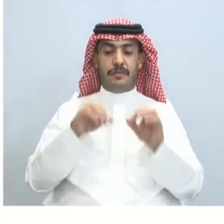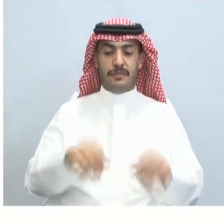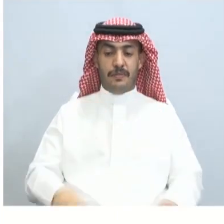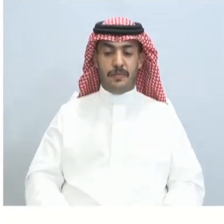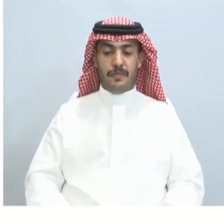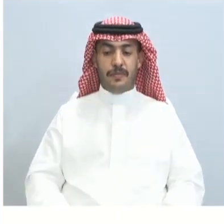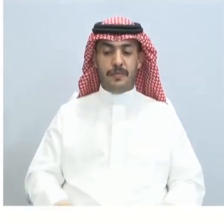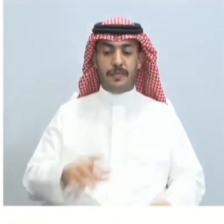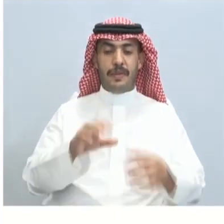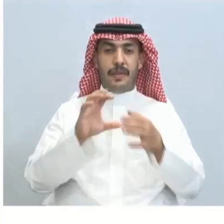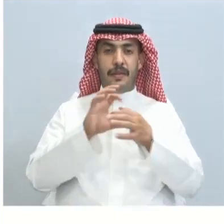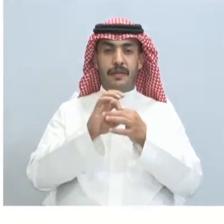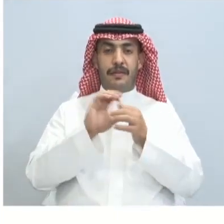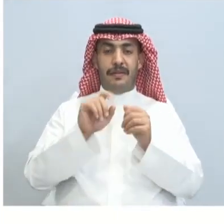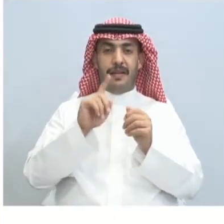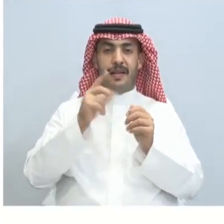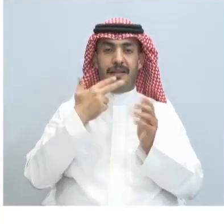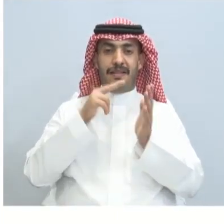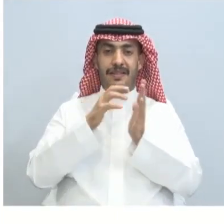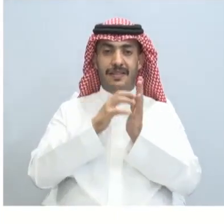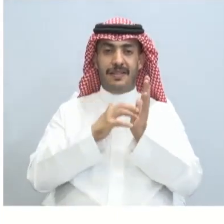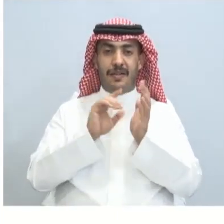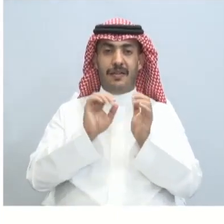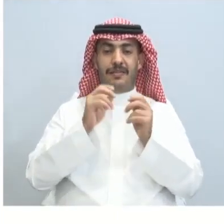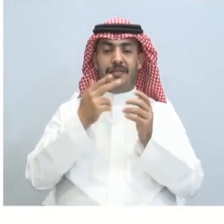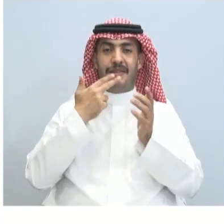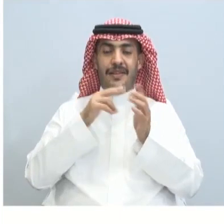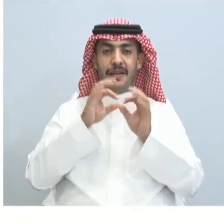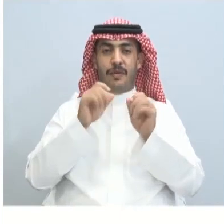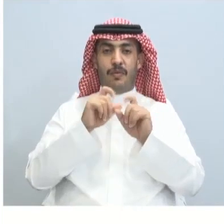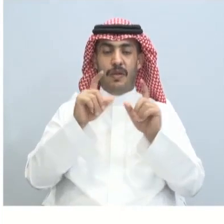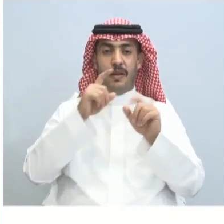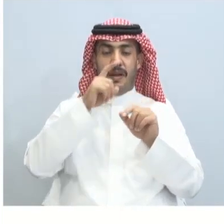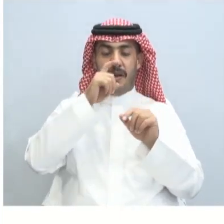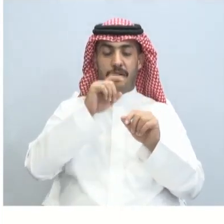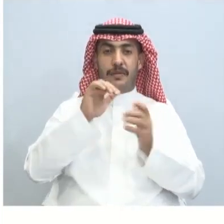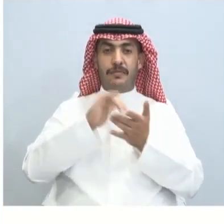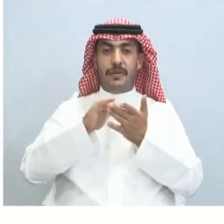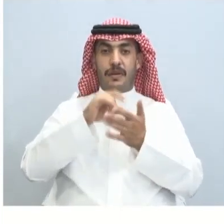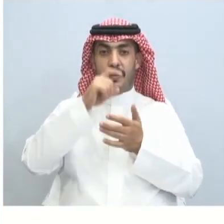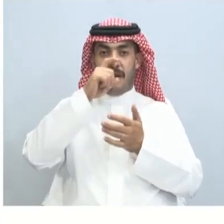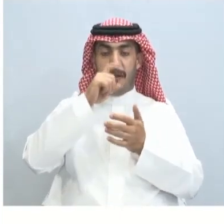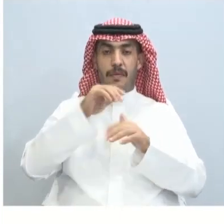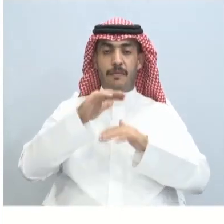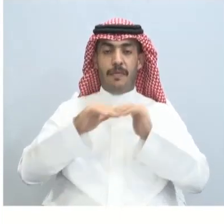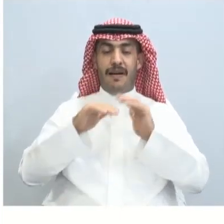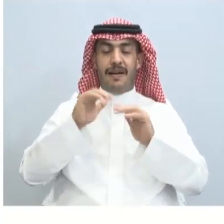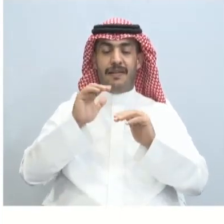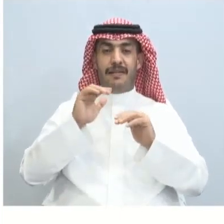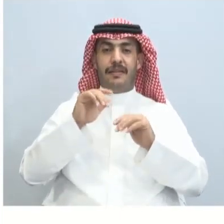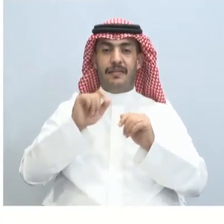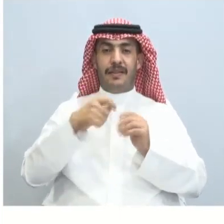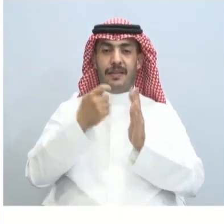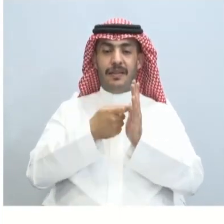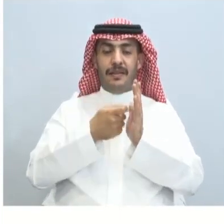وايضا ما يتعلق في الاخطاء الاملائيه او اللغويه لذلك دائما وابدا السكرتير لابد ان يكون لديه المهاره في